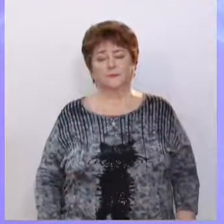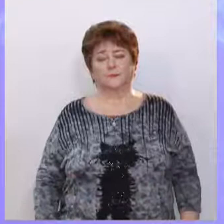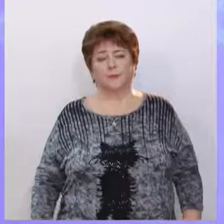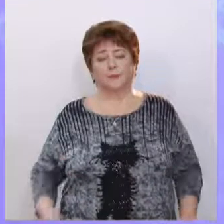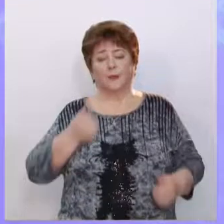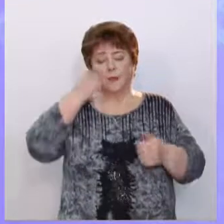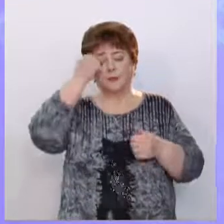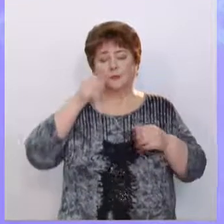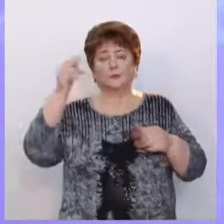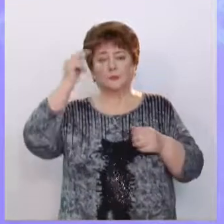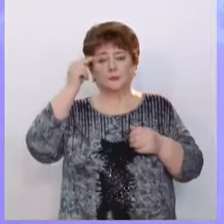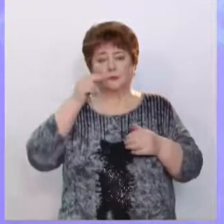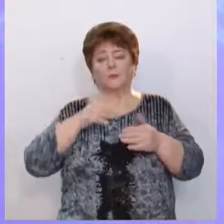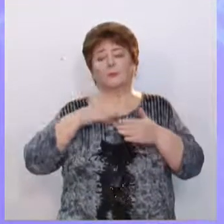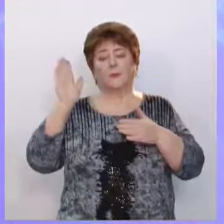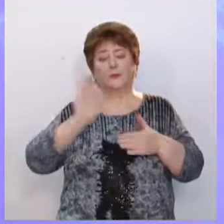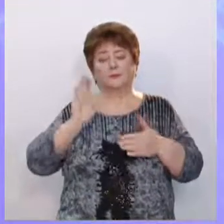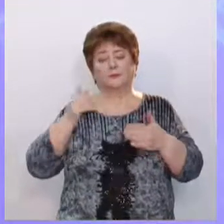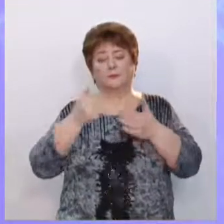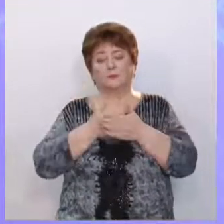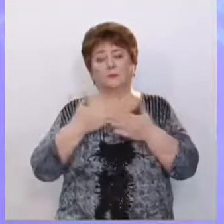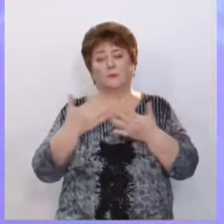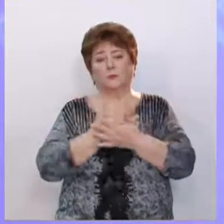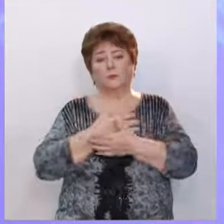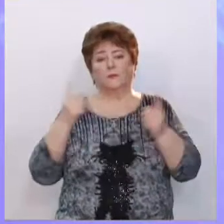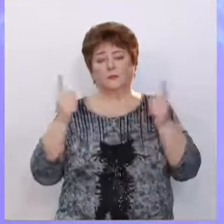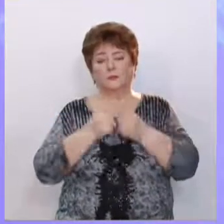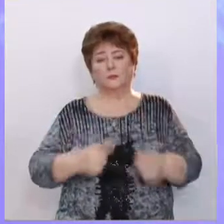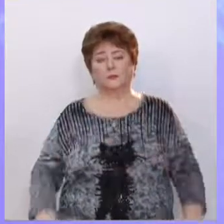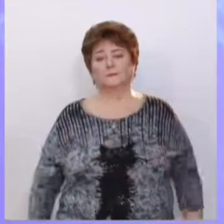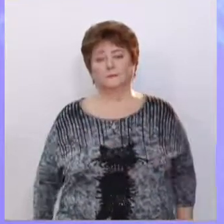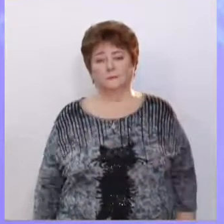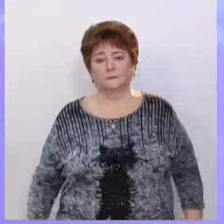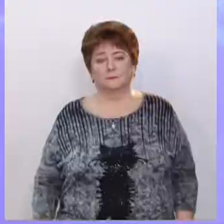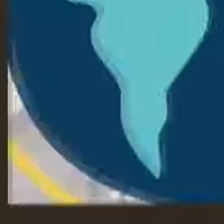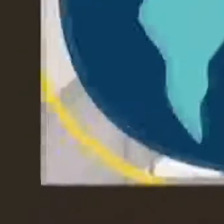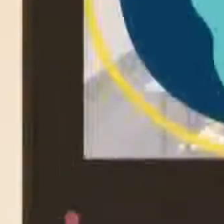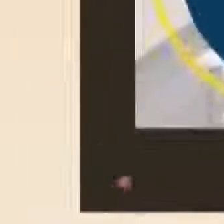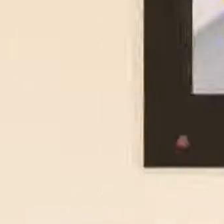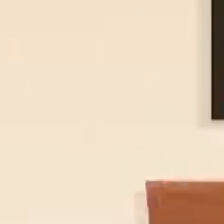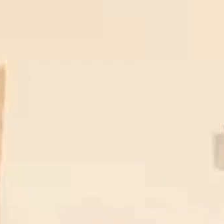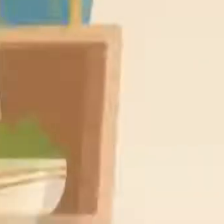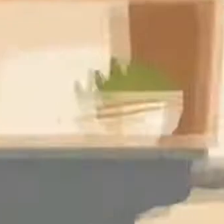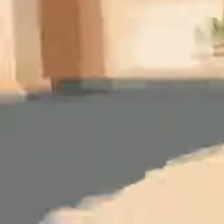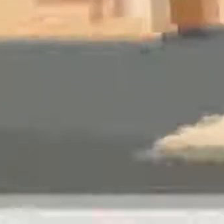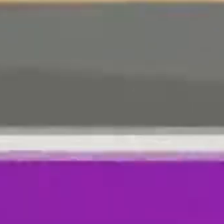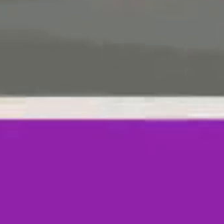Спасибо за урок. До свидания, до новых встреч!